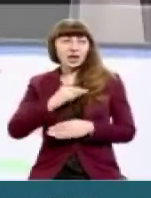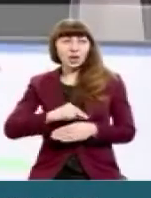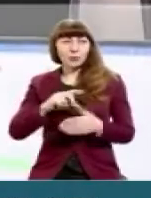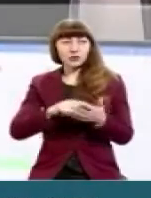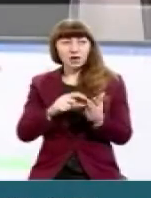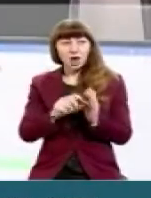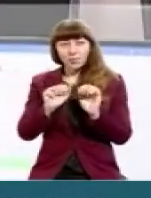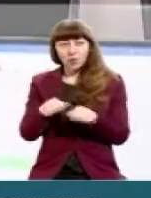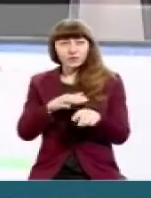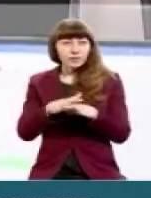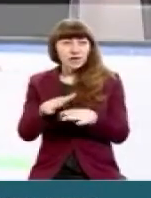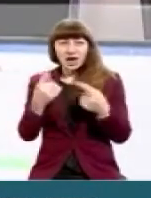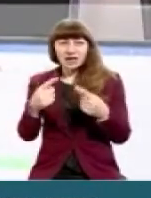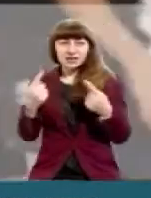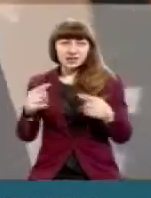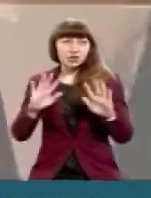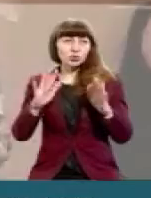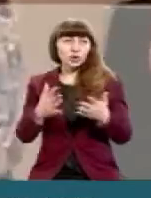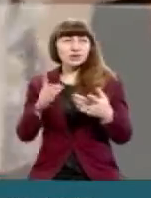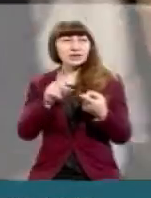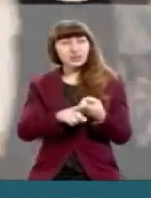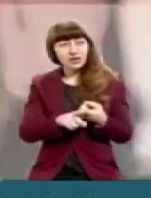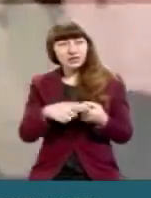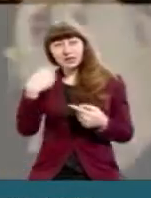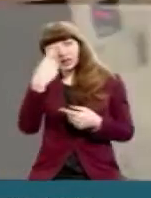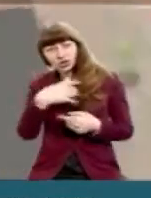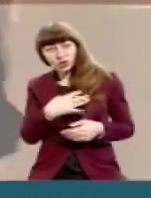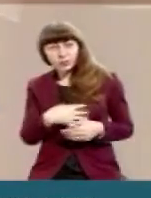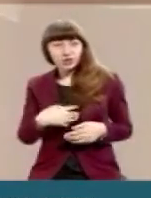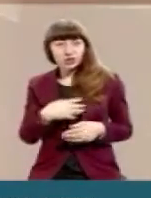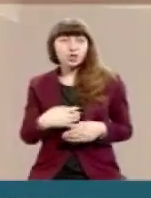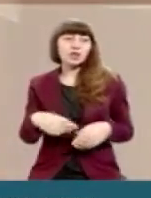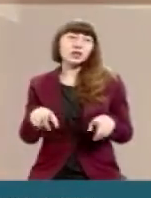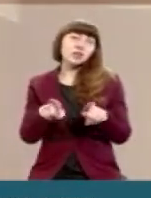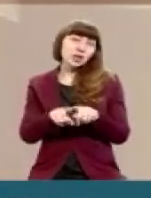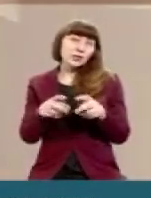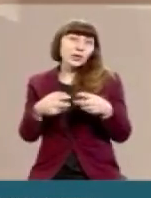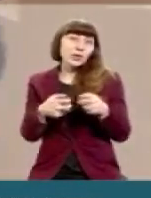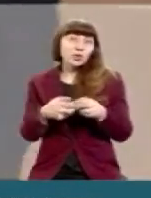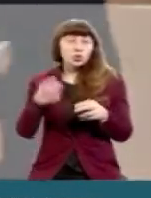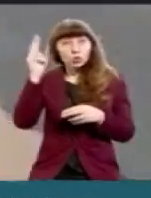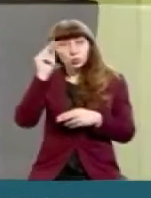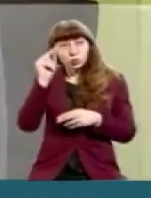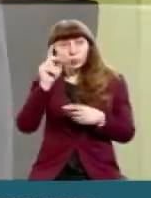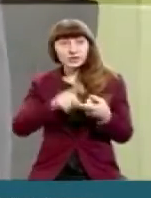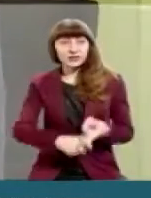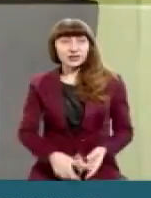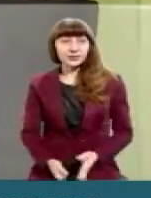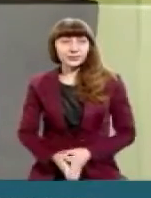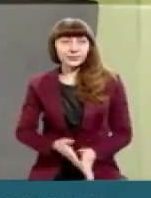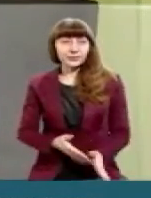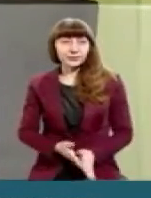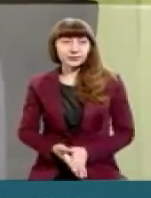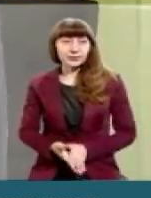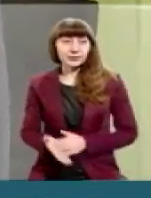они могут справиться с различными ситуациями, связанными как с личными переживаниями, так и с теми, которые связаны с учебой. Я